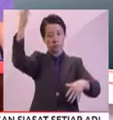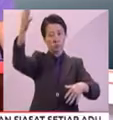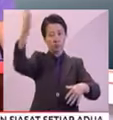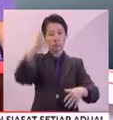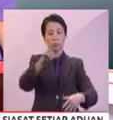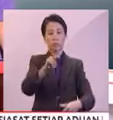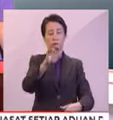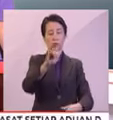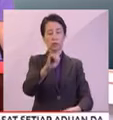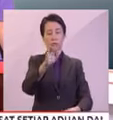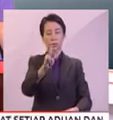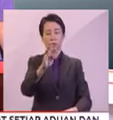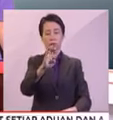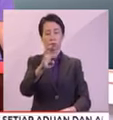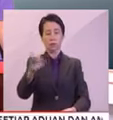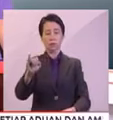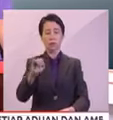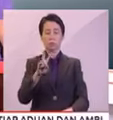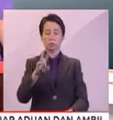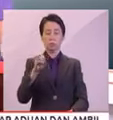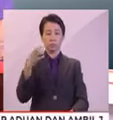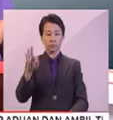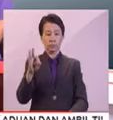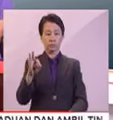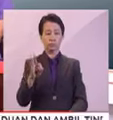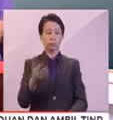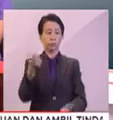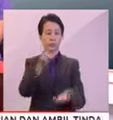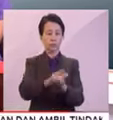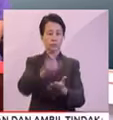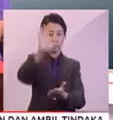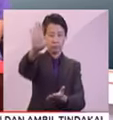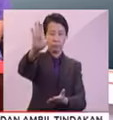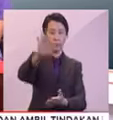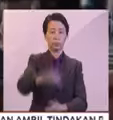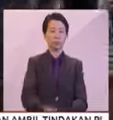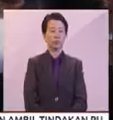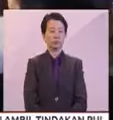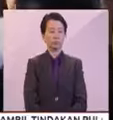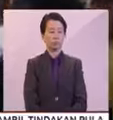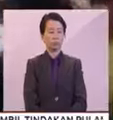2019. Laporan Ashraf Abdul Rahman di Tokyo.